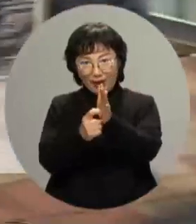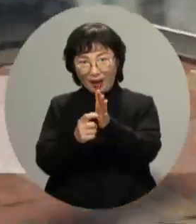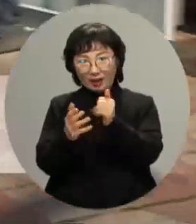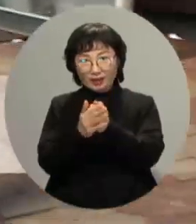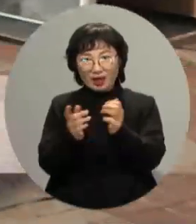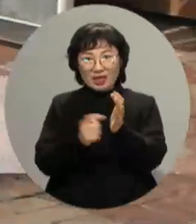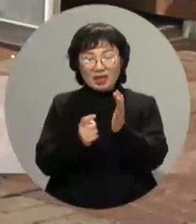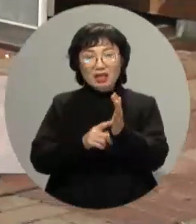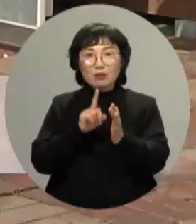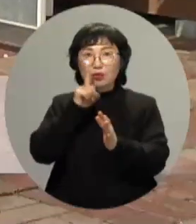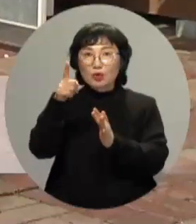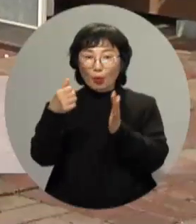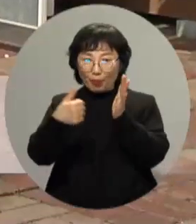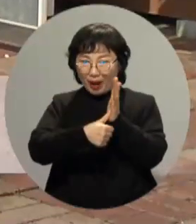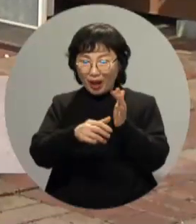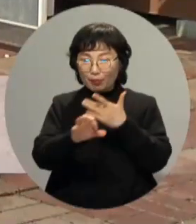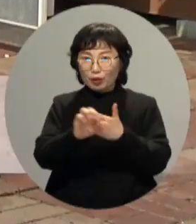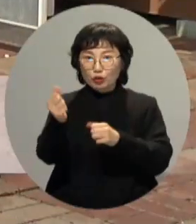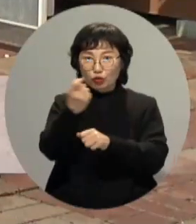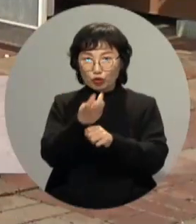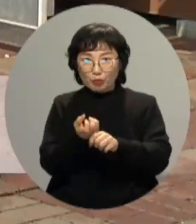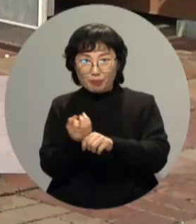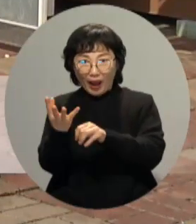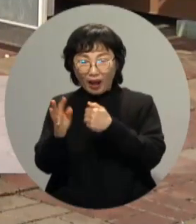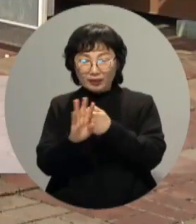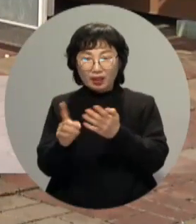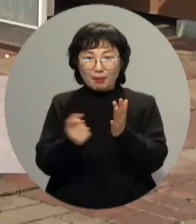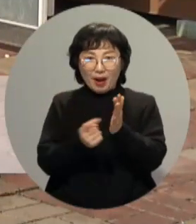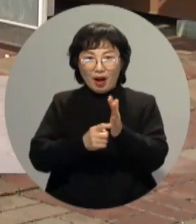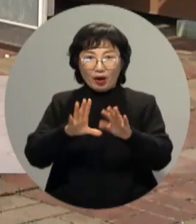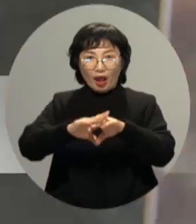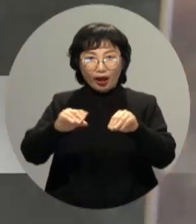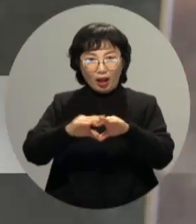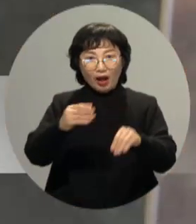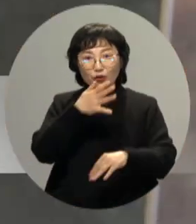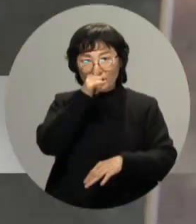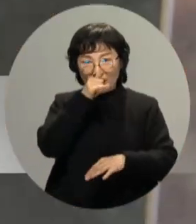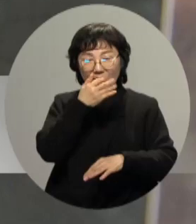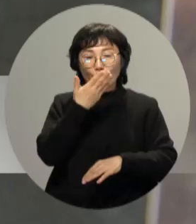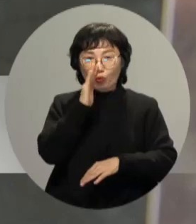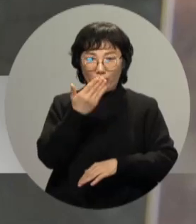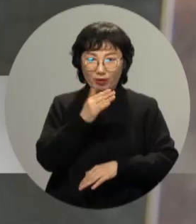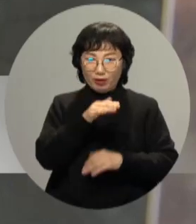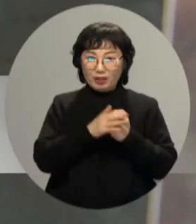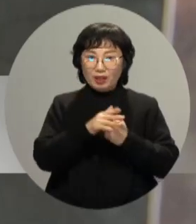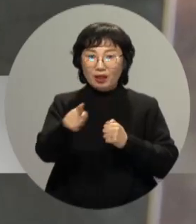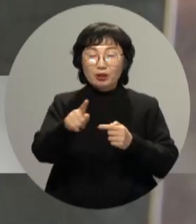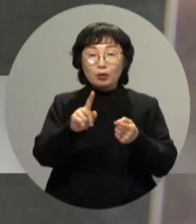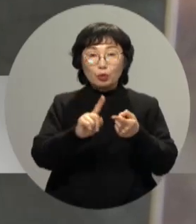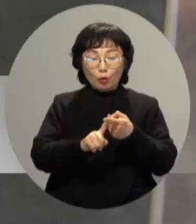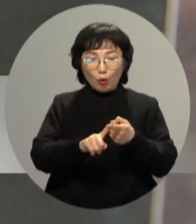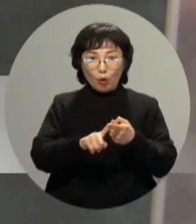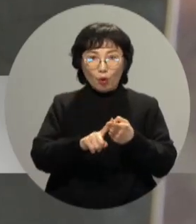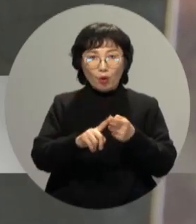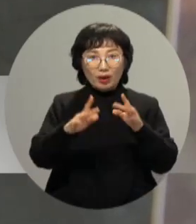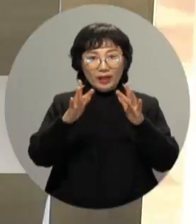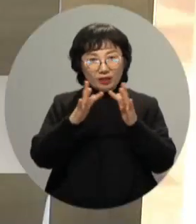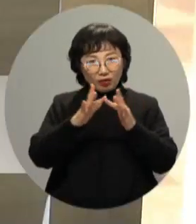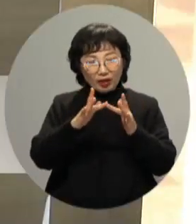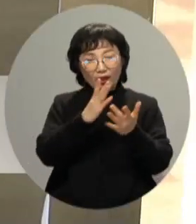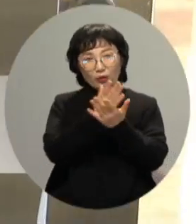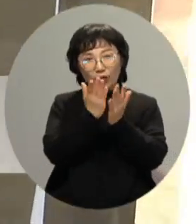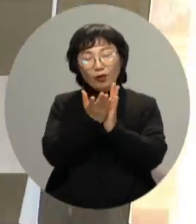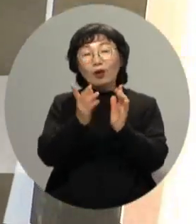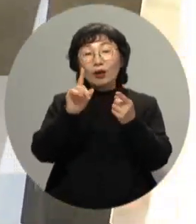누르면 주소가 함께 전송돼 신속한 대응이 가능해졌다고 밝혔습니다 또 주요 포털에 위치 검색이